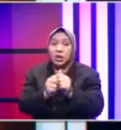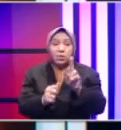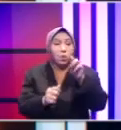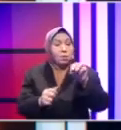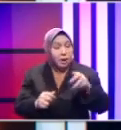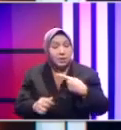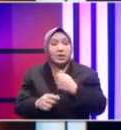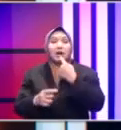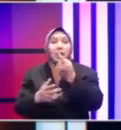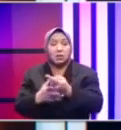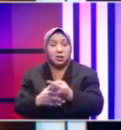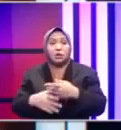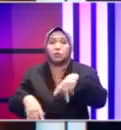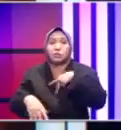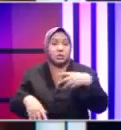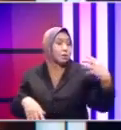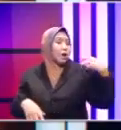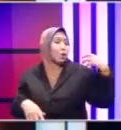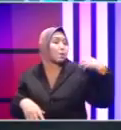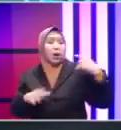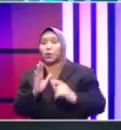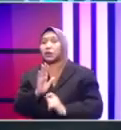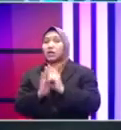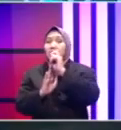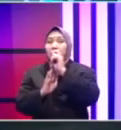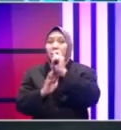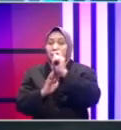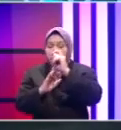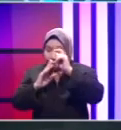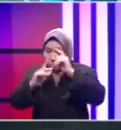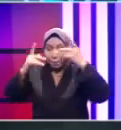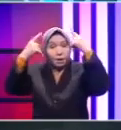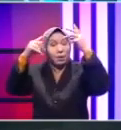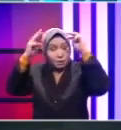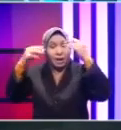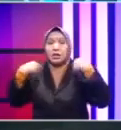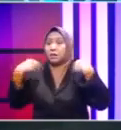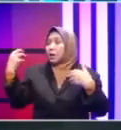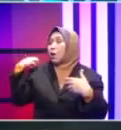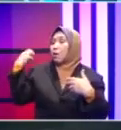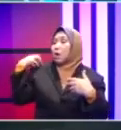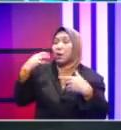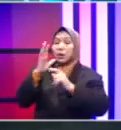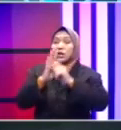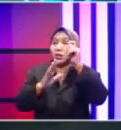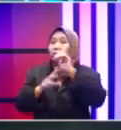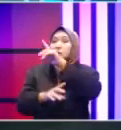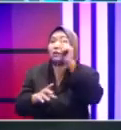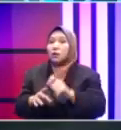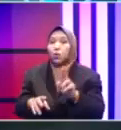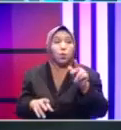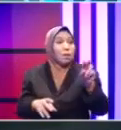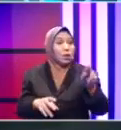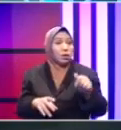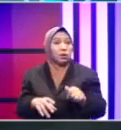Kinder kita anak KTP dia punya pegawai-pegawai tinggi di Allah ialah pemerintah Edogawa pegawai tinggi D jadi bertanya kepada Omar Omar